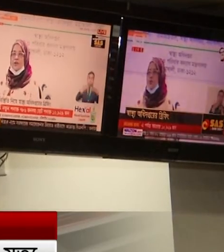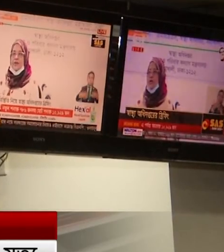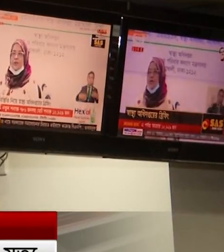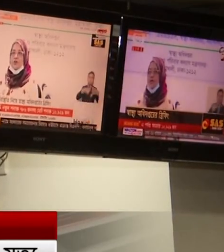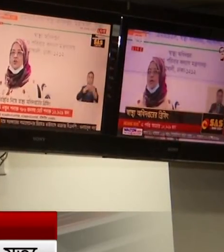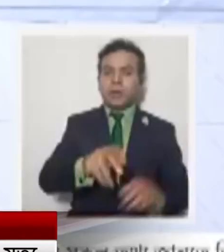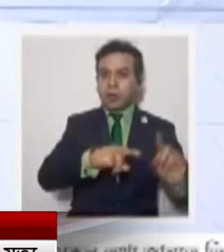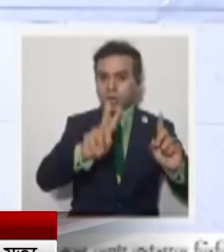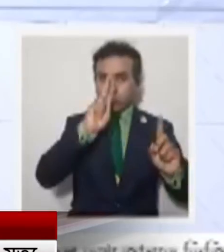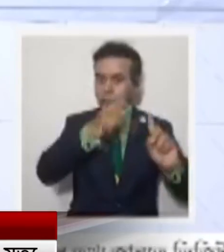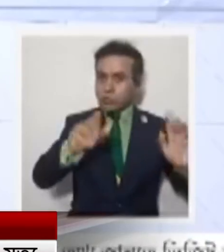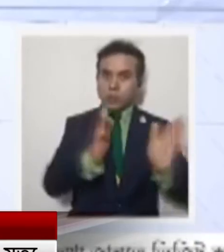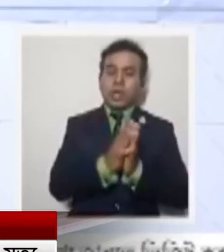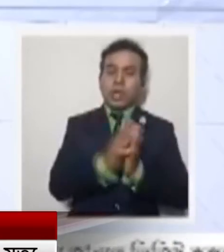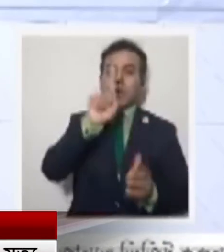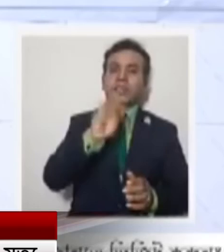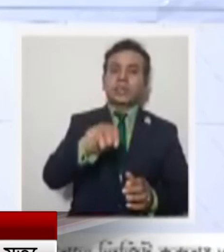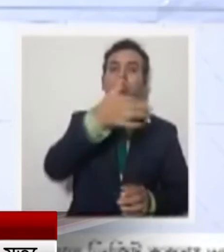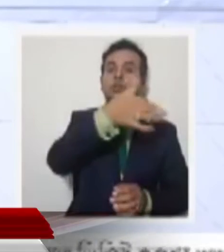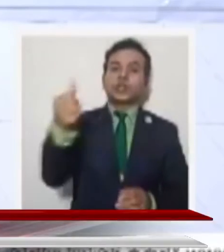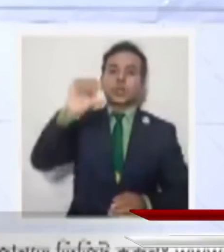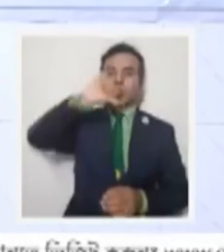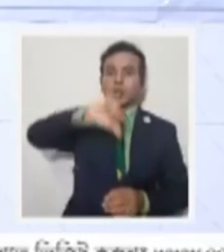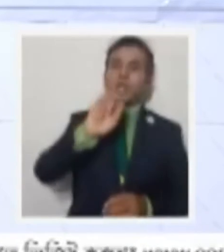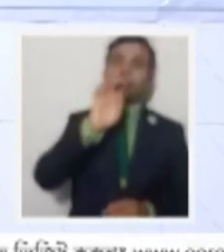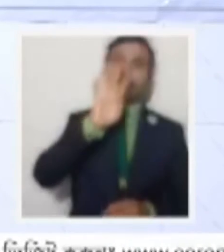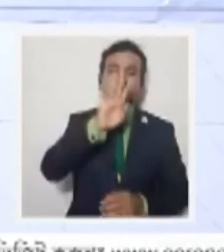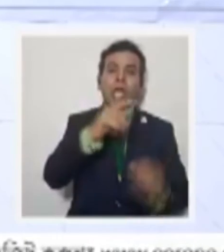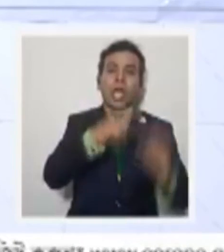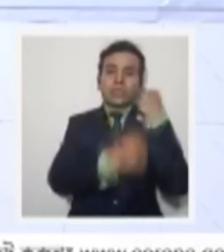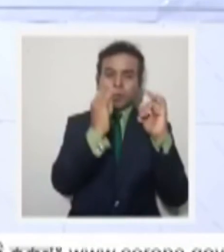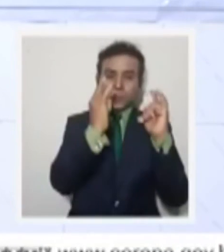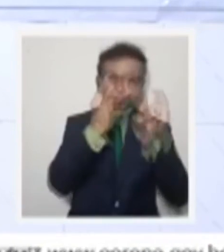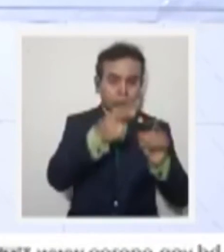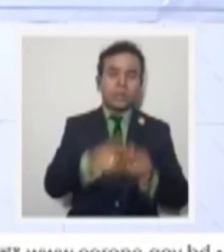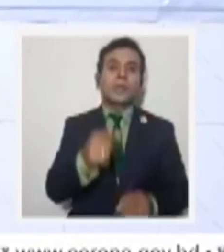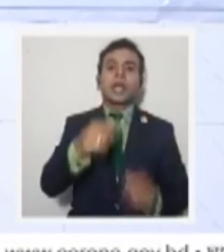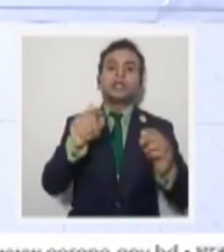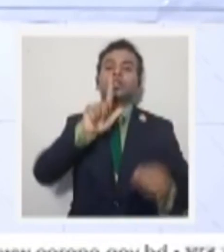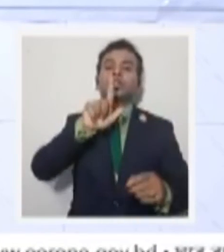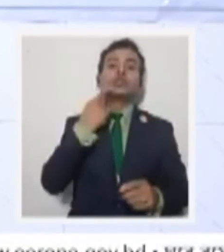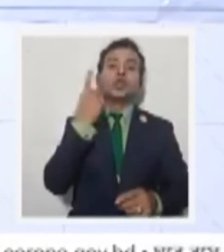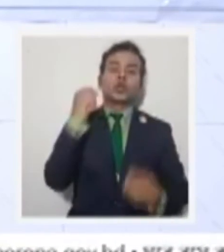সুলতানা। নতুন করে 24 ঘণ্টা আইসোলেশনে এসছেন 128 জন এবং বর্তমানে আইসোলেশনে আছেন